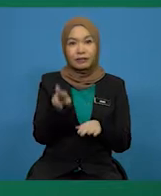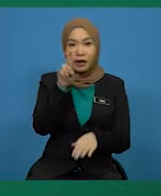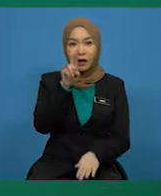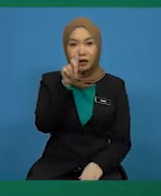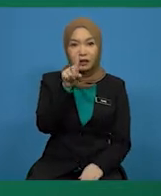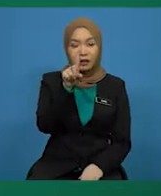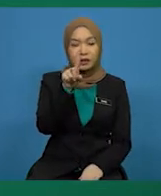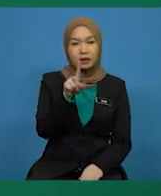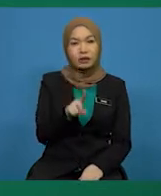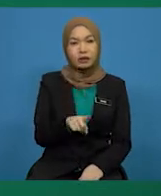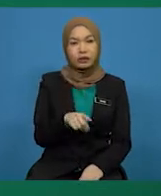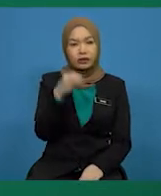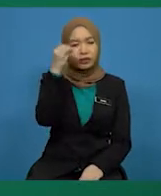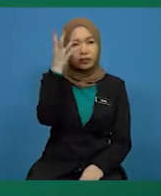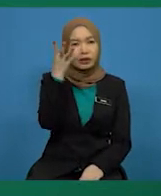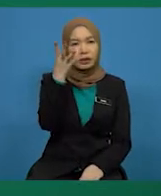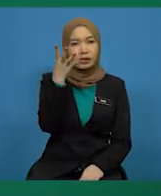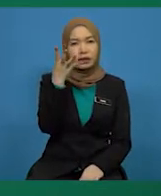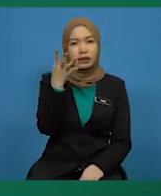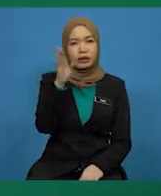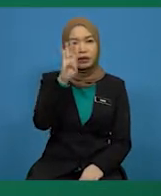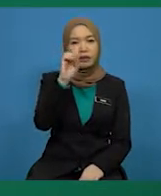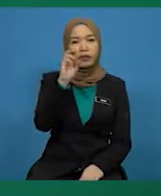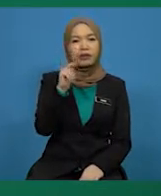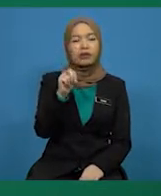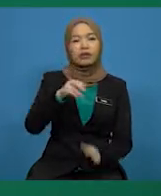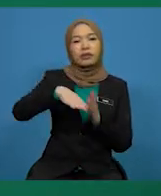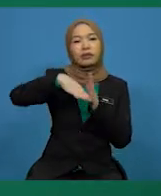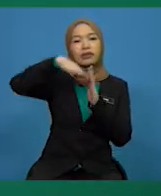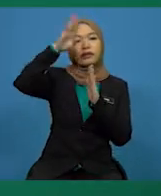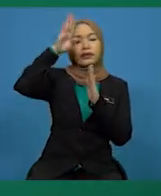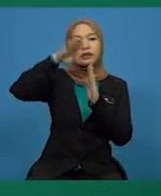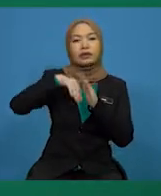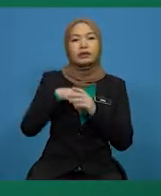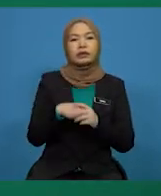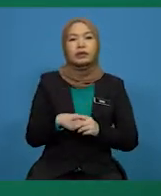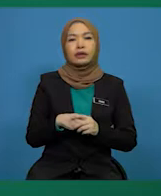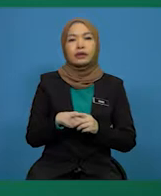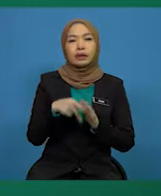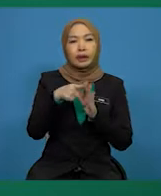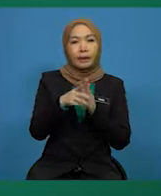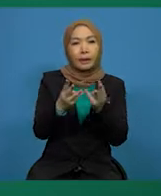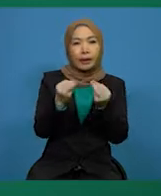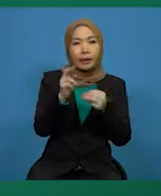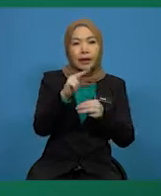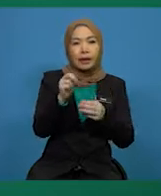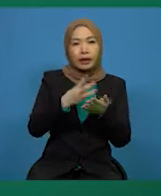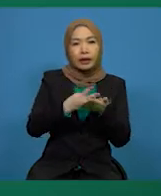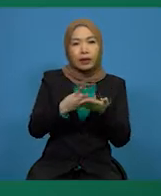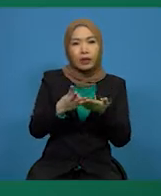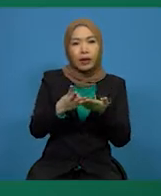menggambarkan pada masa itu harga bond adalah tinggi. Bagi memenuhi permintaan wang sebanyak